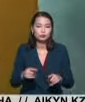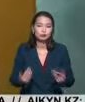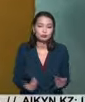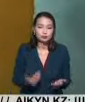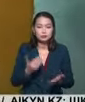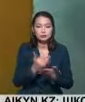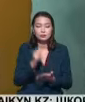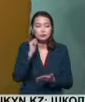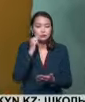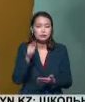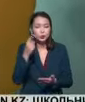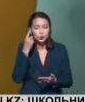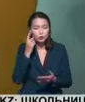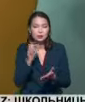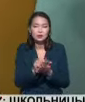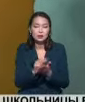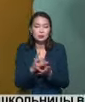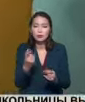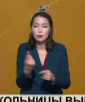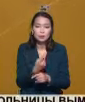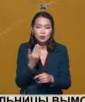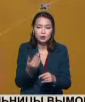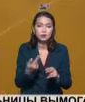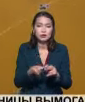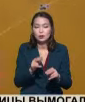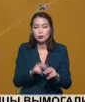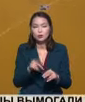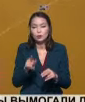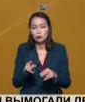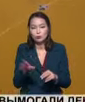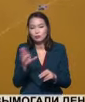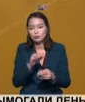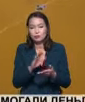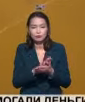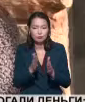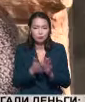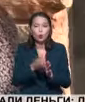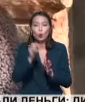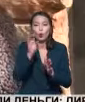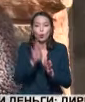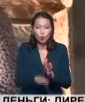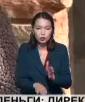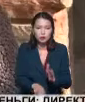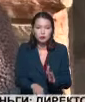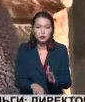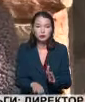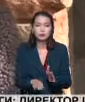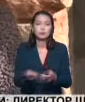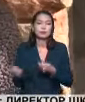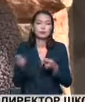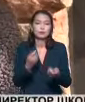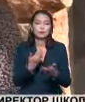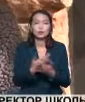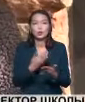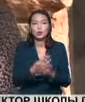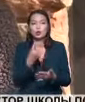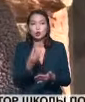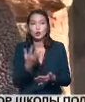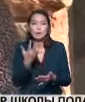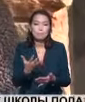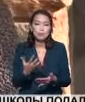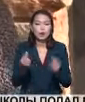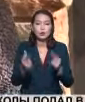бабушка занимается уже не первый год, но из-за пережитого горя ее состояние ухудшилось. В день приносит по 4-5 мешков, и